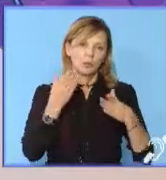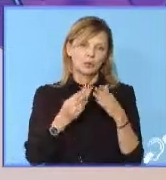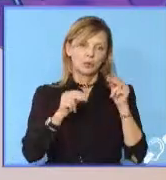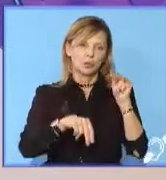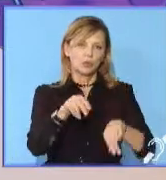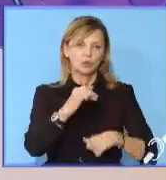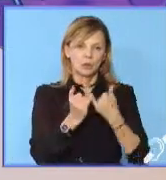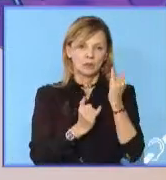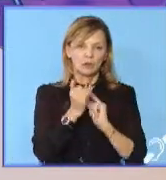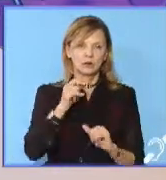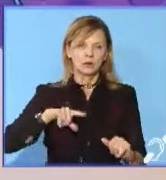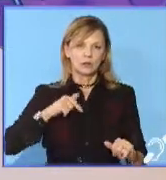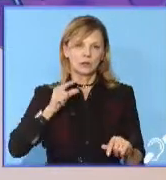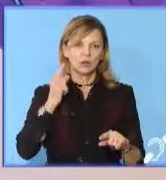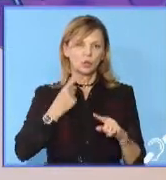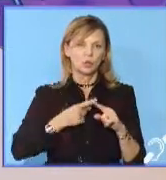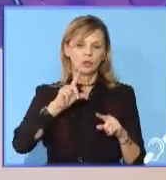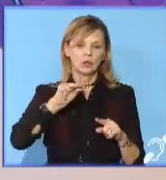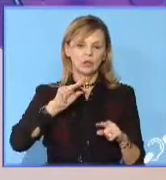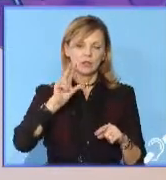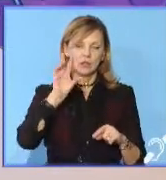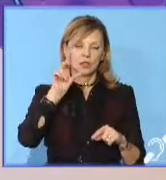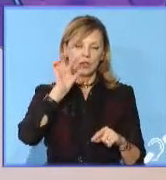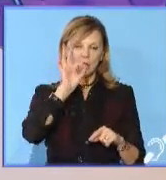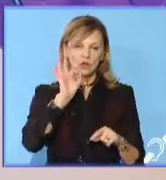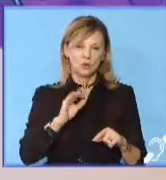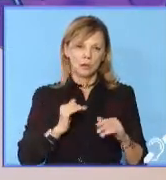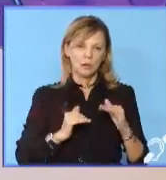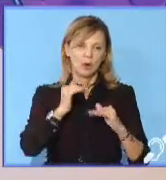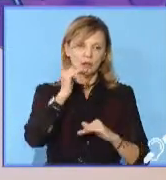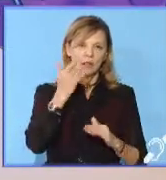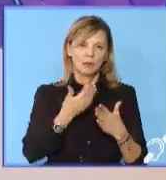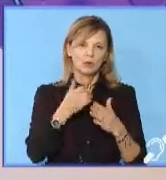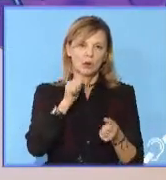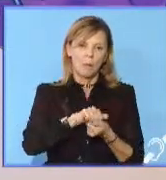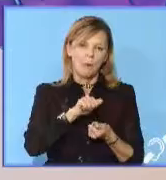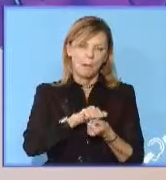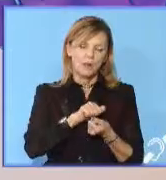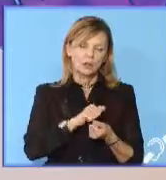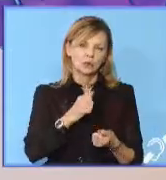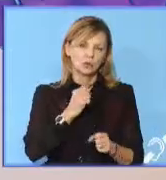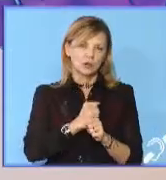cel puțin 30% mai ridicate, din cauza că pământul se lucrează foarte greu.